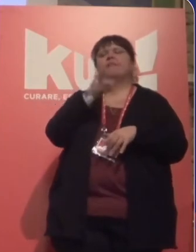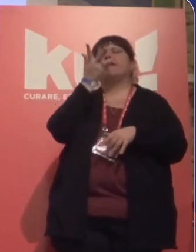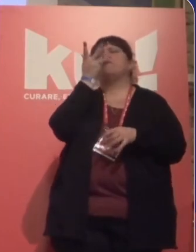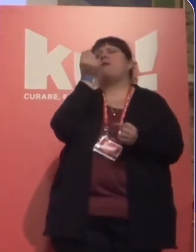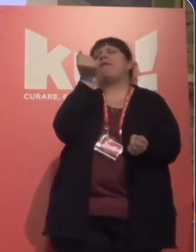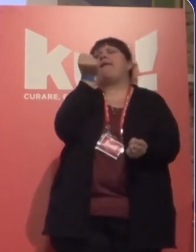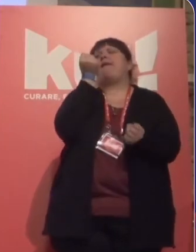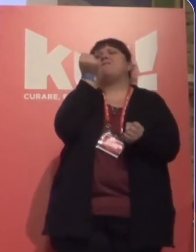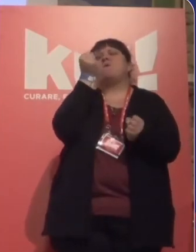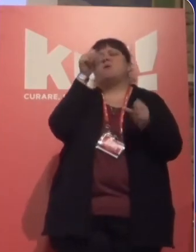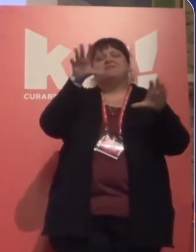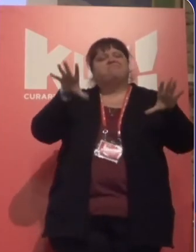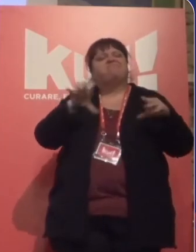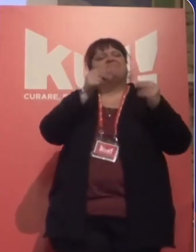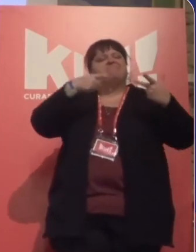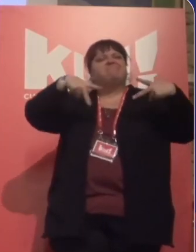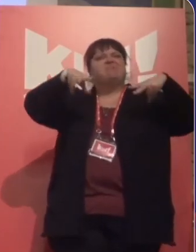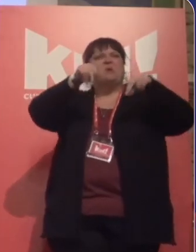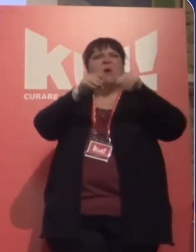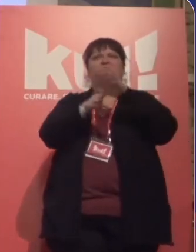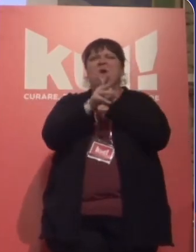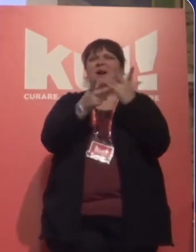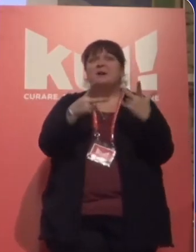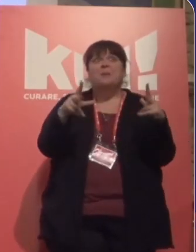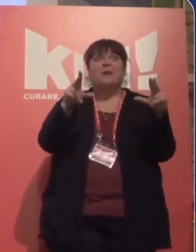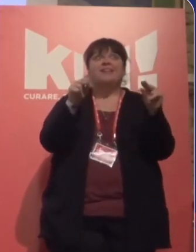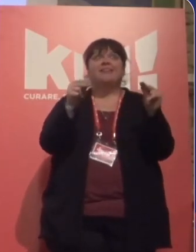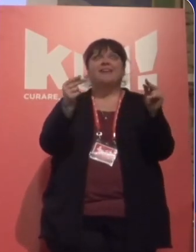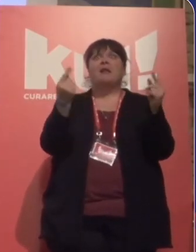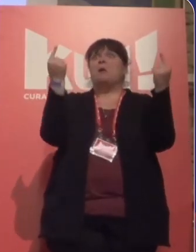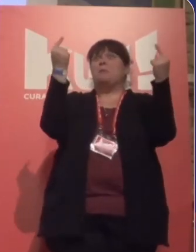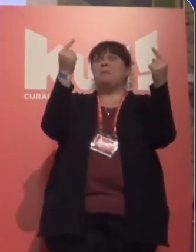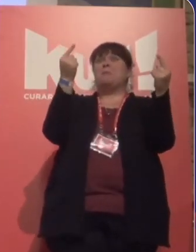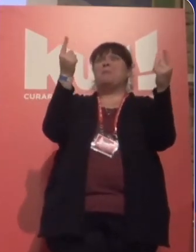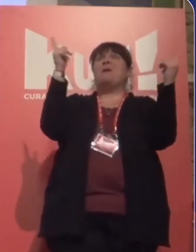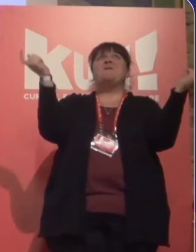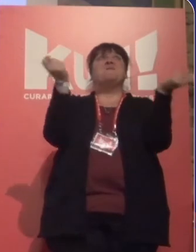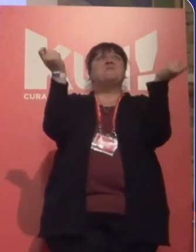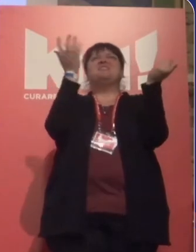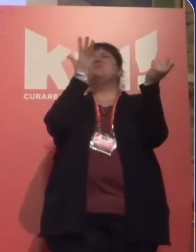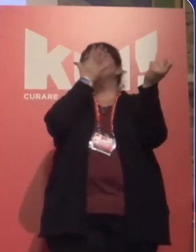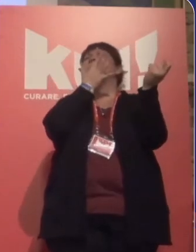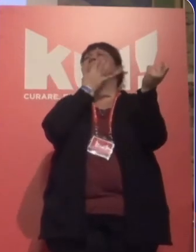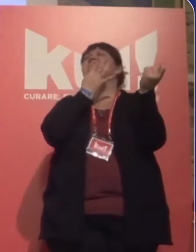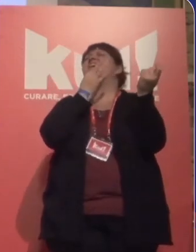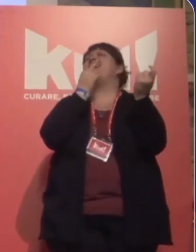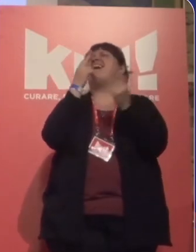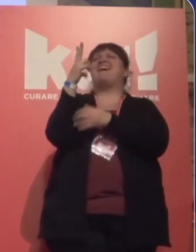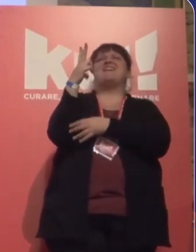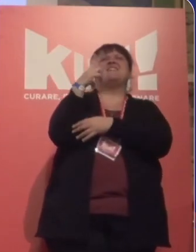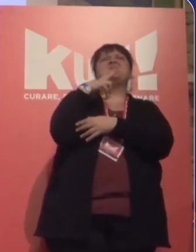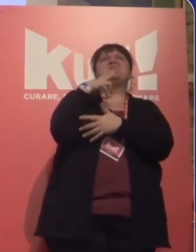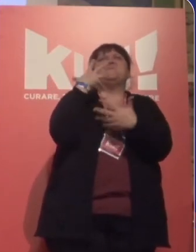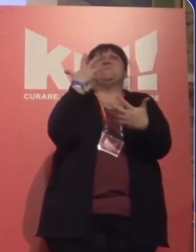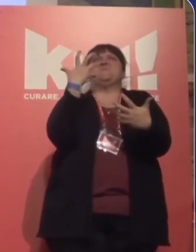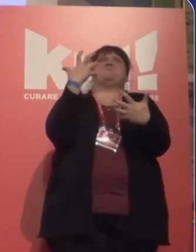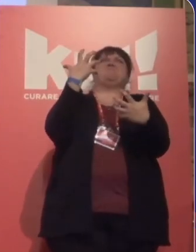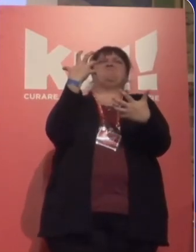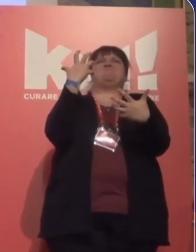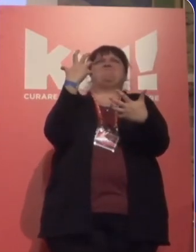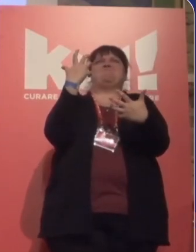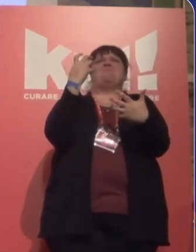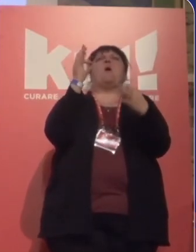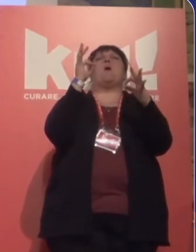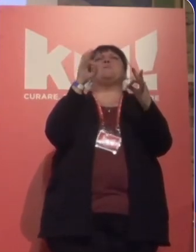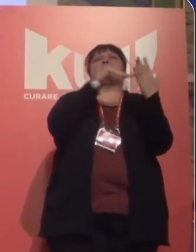ripartire in fondo anche questo bel festival così vitale prestigioso è l'esempio di un desiderio vorrei dire di uno